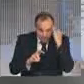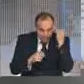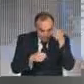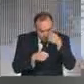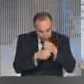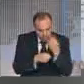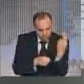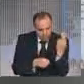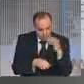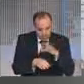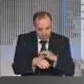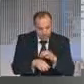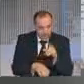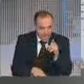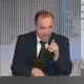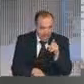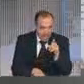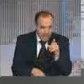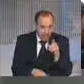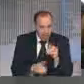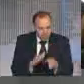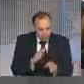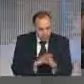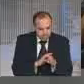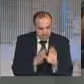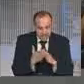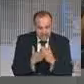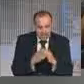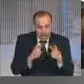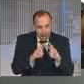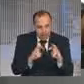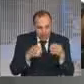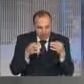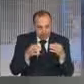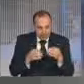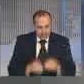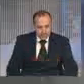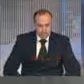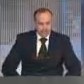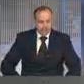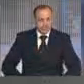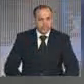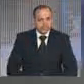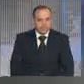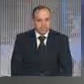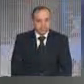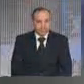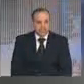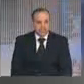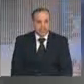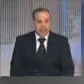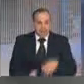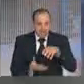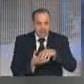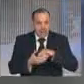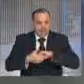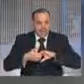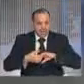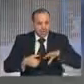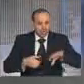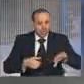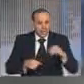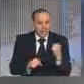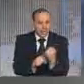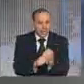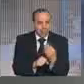كليه الطب بالولايه والانطلاق في اعداد الدراسات اللازمه في مقر الاتحاد الجهوي